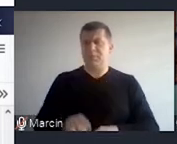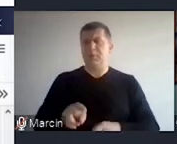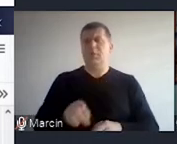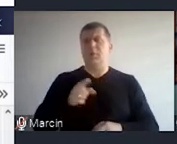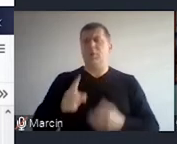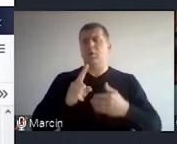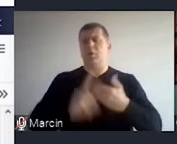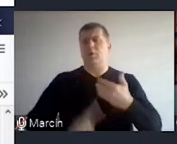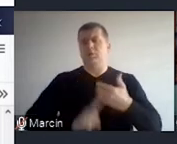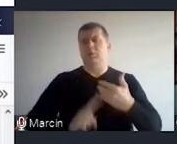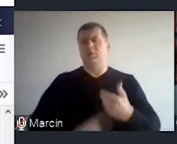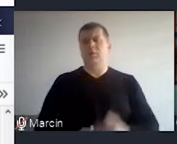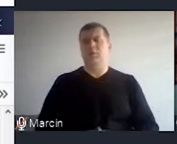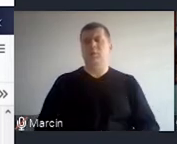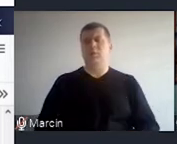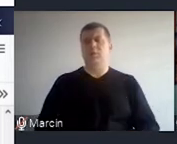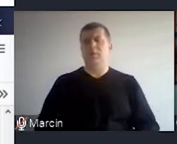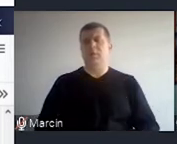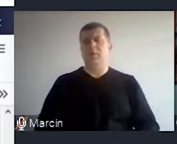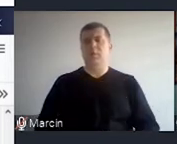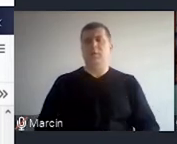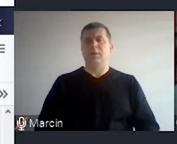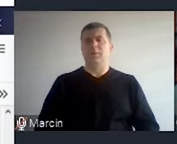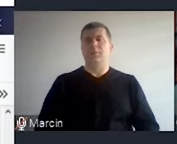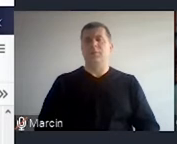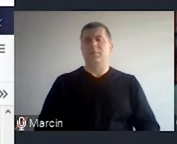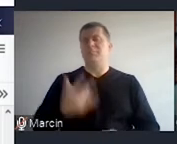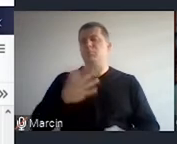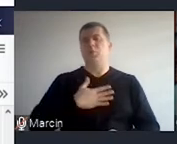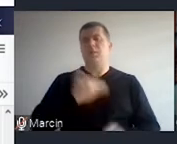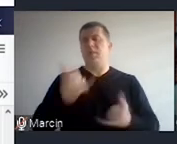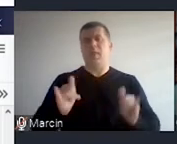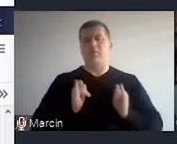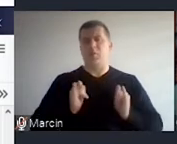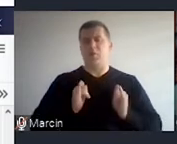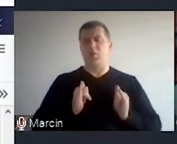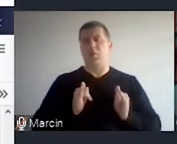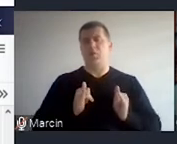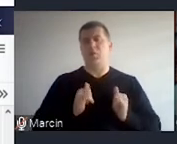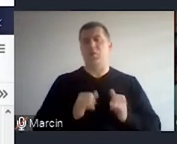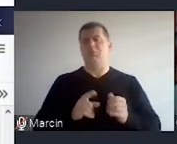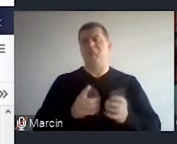na poziomie rozliczenia, więc będzie niewygodne.